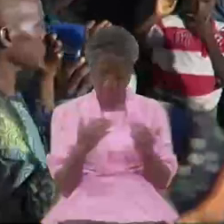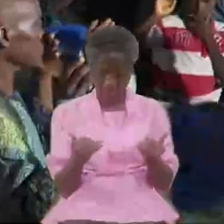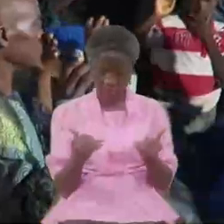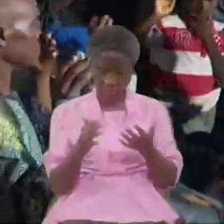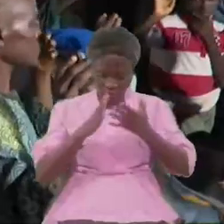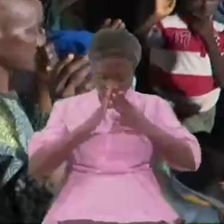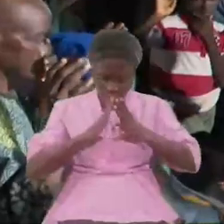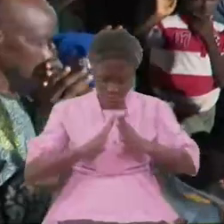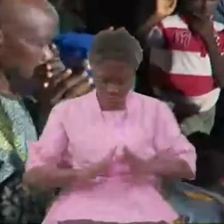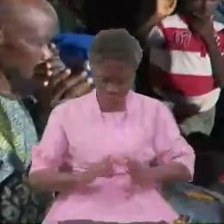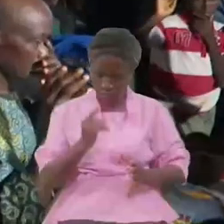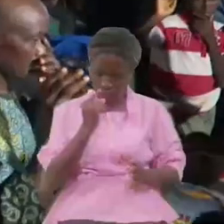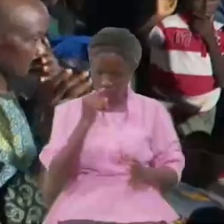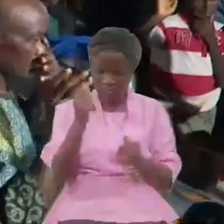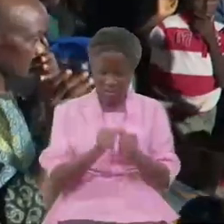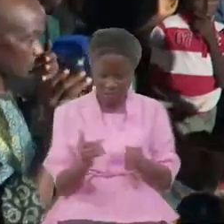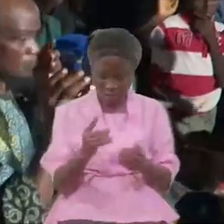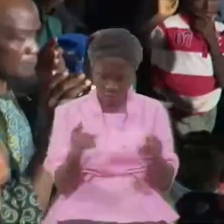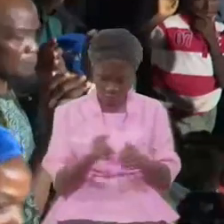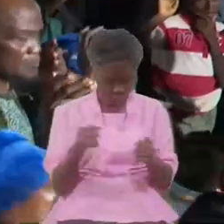Le silence partout comme nous allons prier.